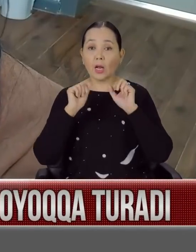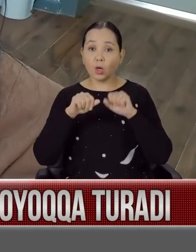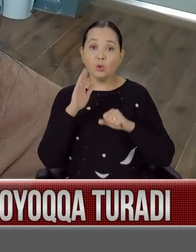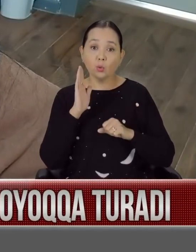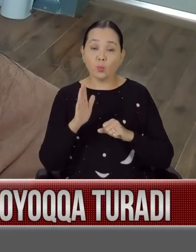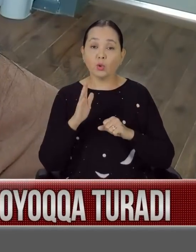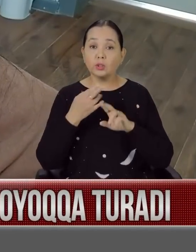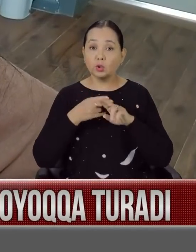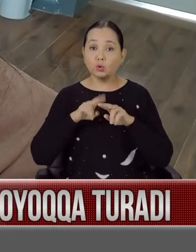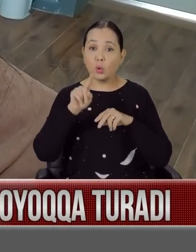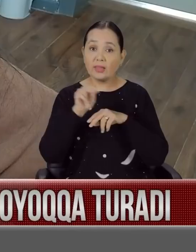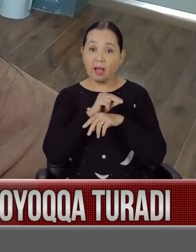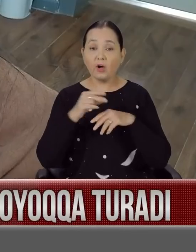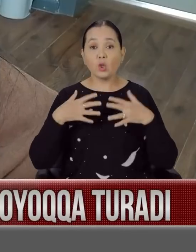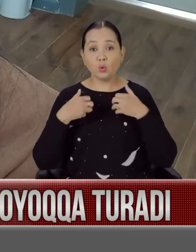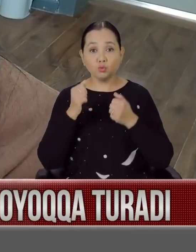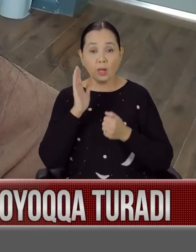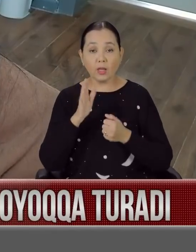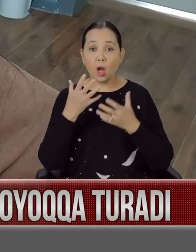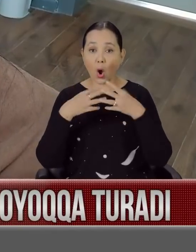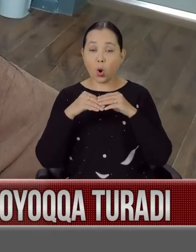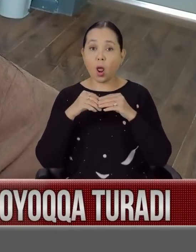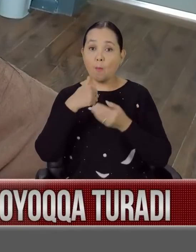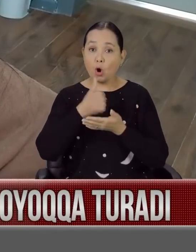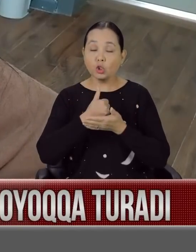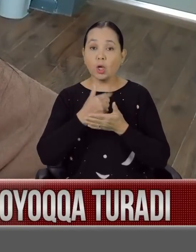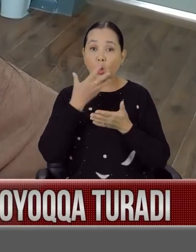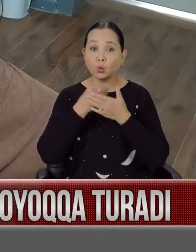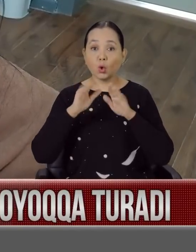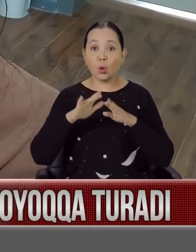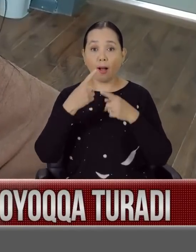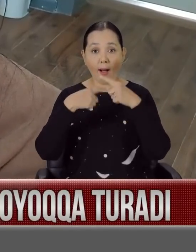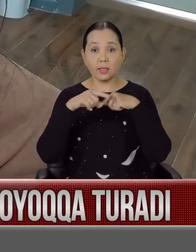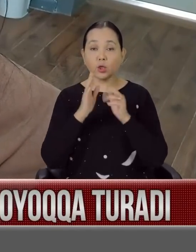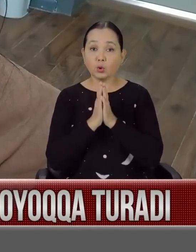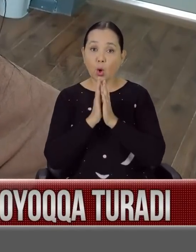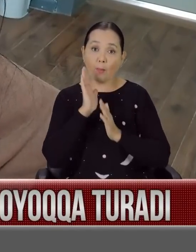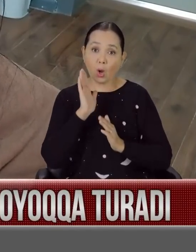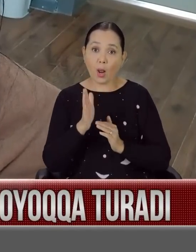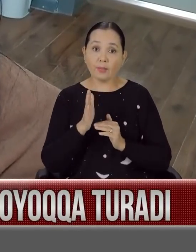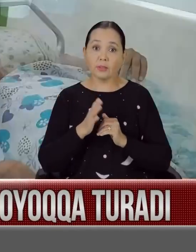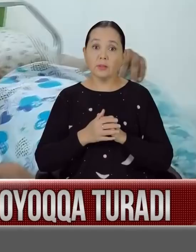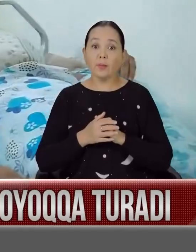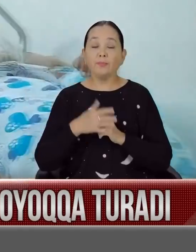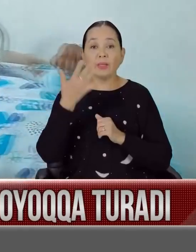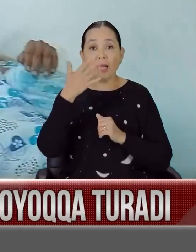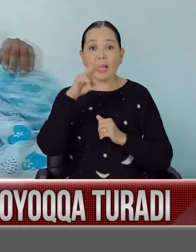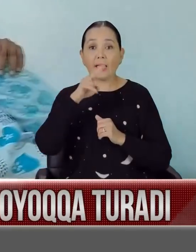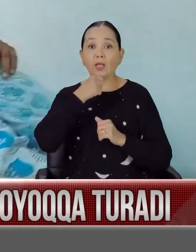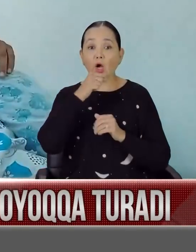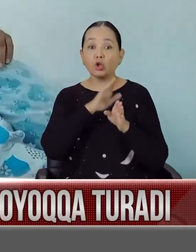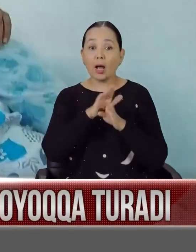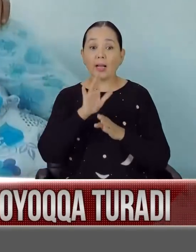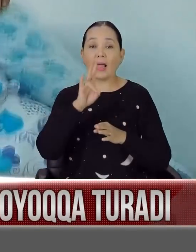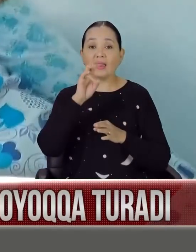iloji bo'lsa, shu davolanib tuzalib ketib, shu oila boshlig'ini o'z o'rinlariga qaytarishlarini so'rab qolamiz. 52 yoshni